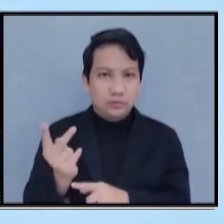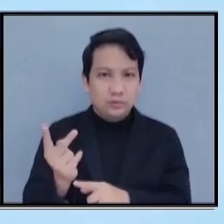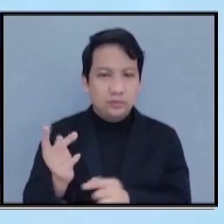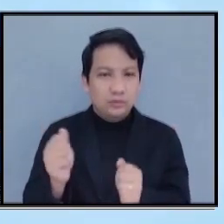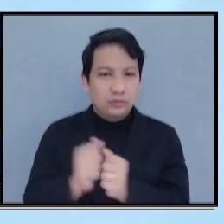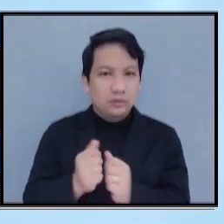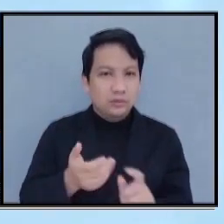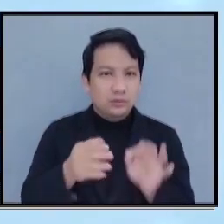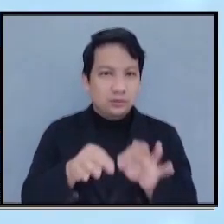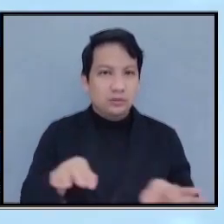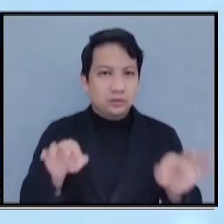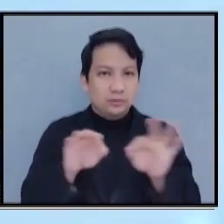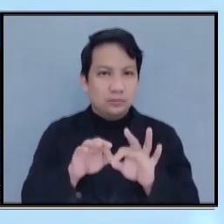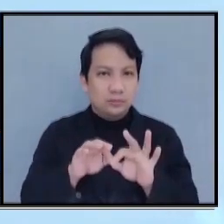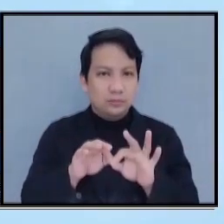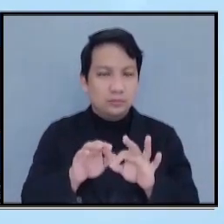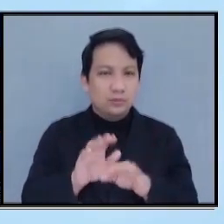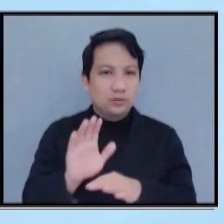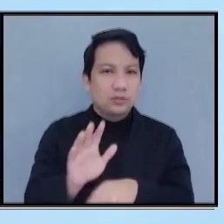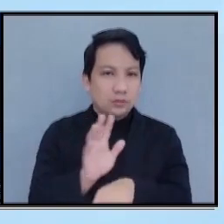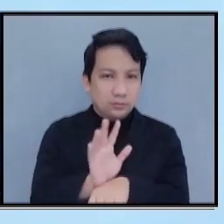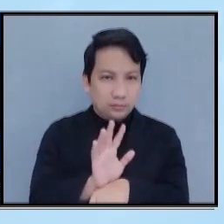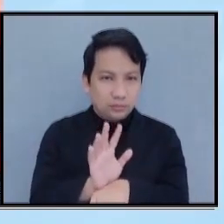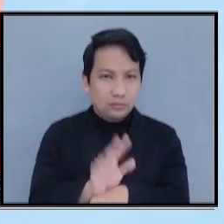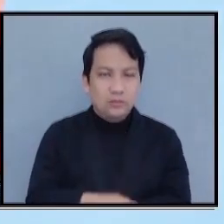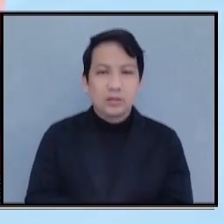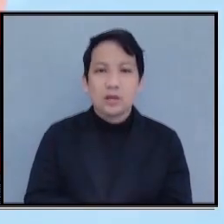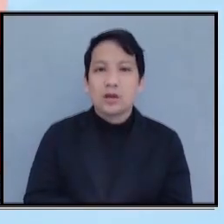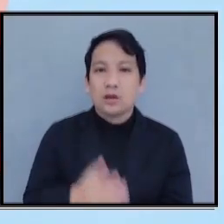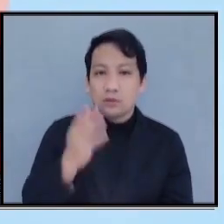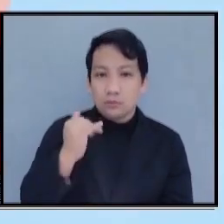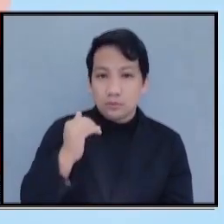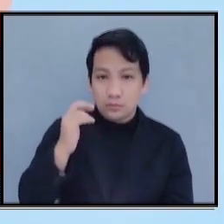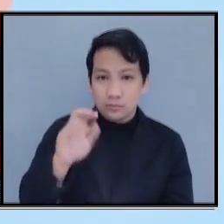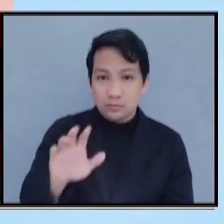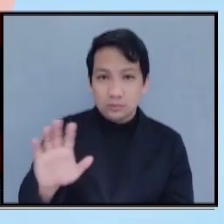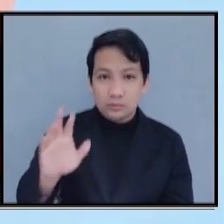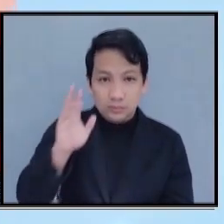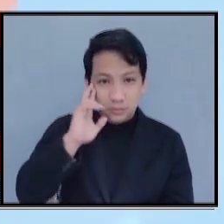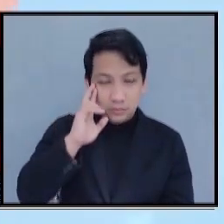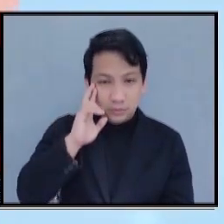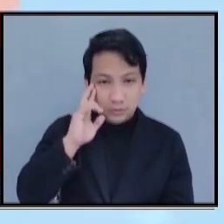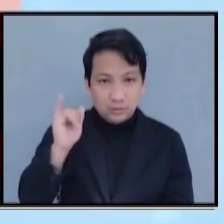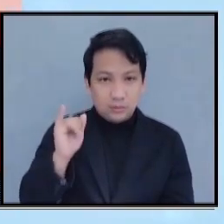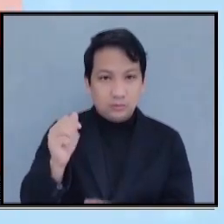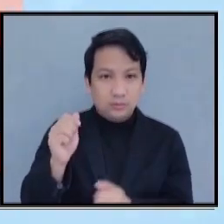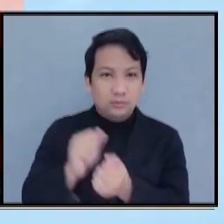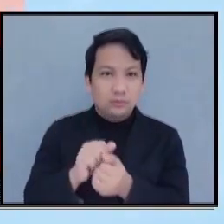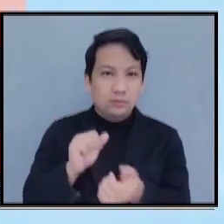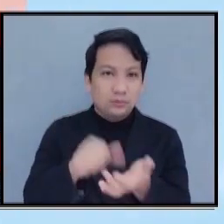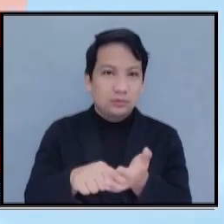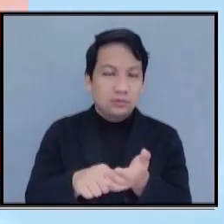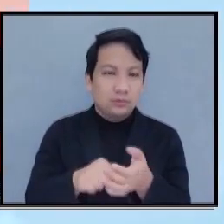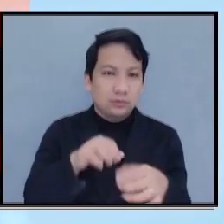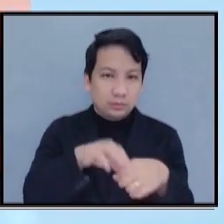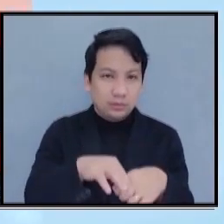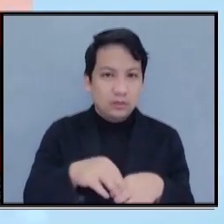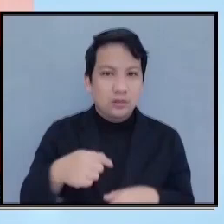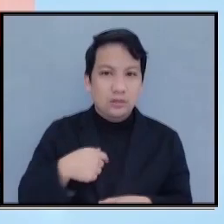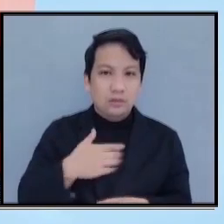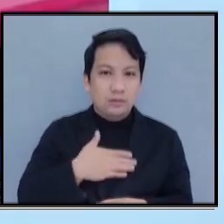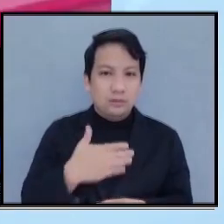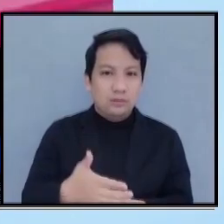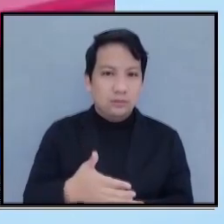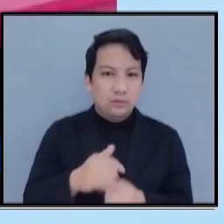pinaka-importante ng tao sa nasabing pelikula. Ayon kay Ryan, siya ay extremely honored na manominate sa Oscars at siya rin ay honored